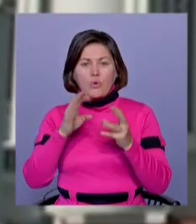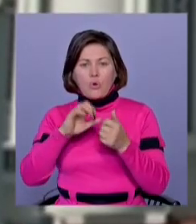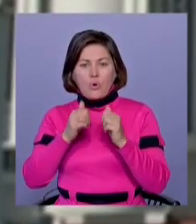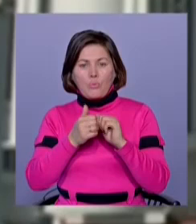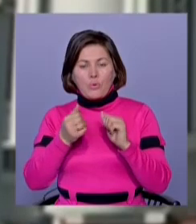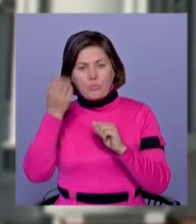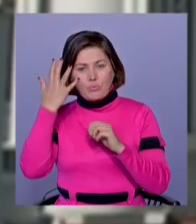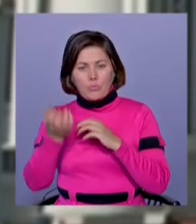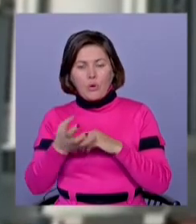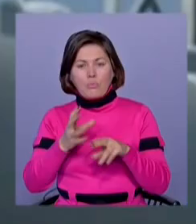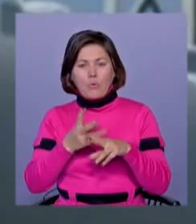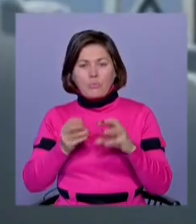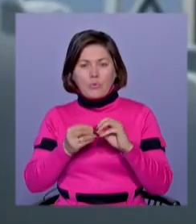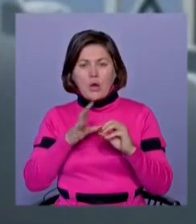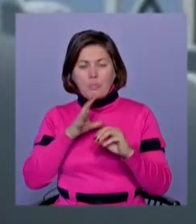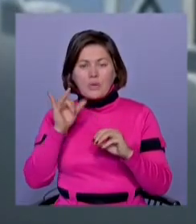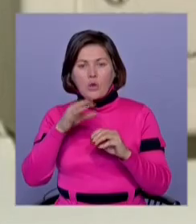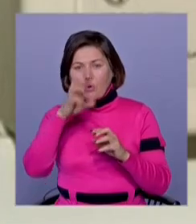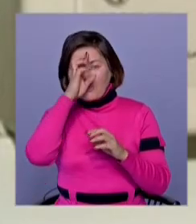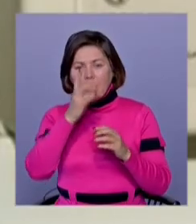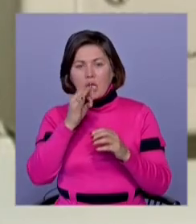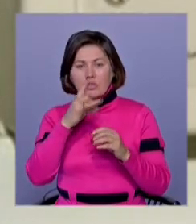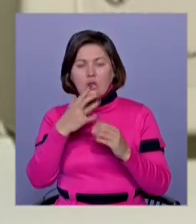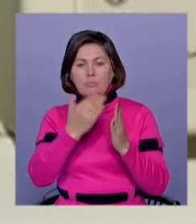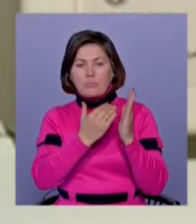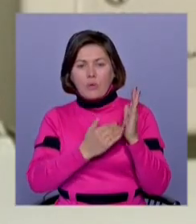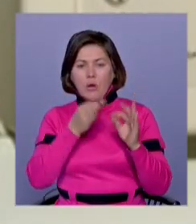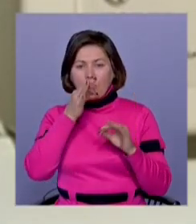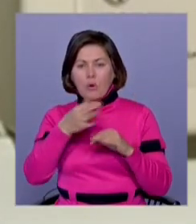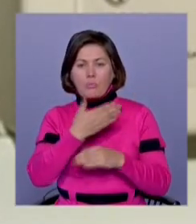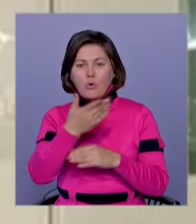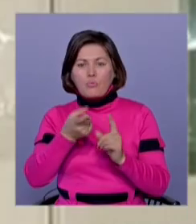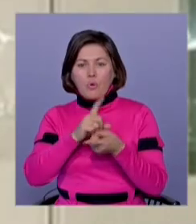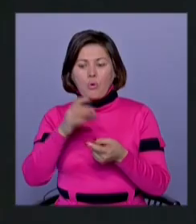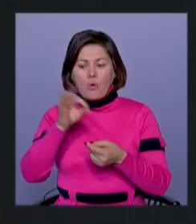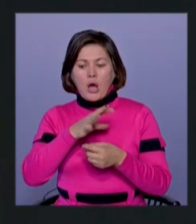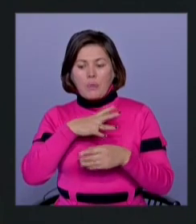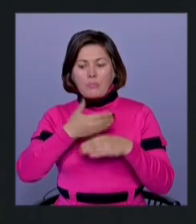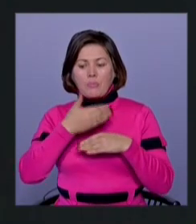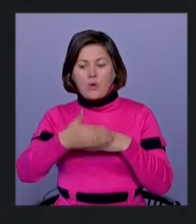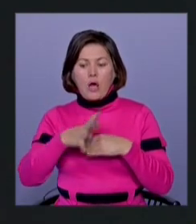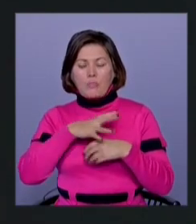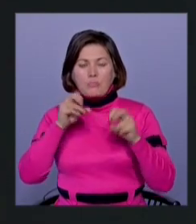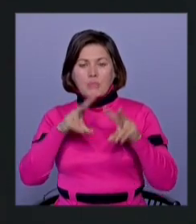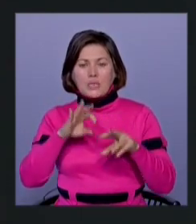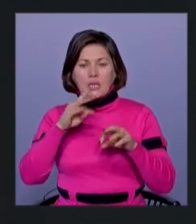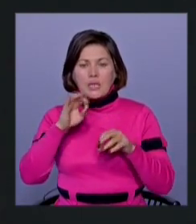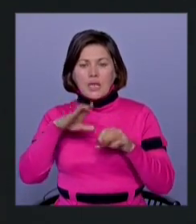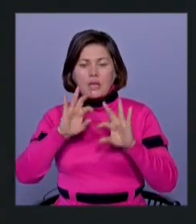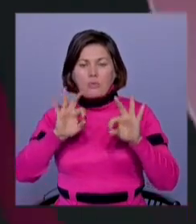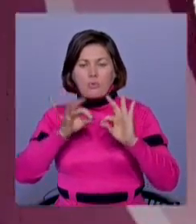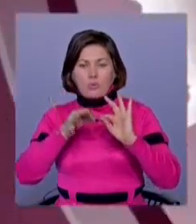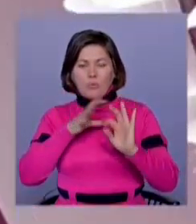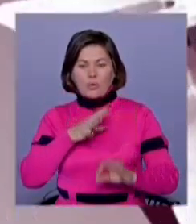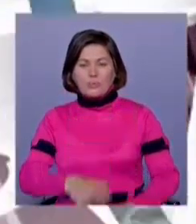интернет тарифтері де төмендетілмек. Үкіметтің селекторлық режиміндегі отырысында айтылған бұл өзгерістер жайлы сәлден соң мен Салтанат Зандек тарқатып айтамын.